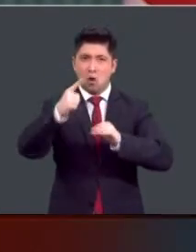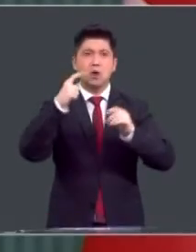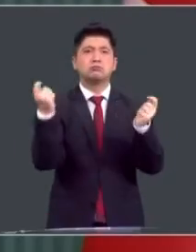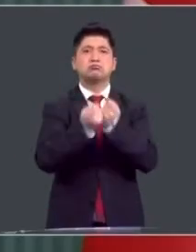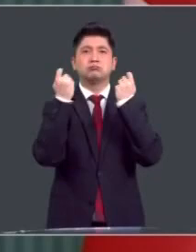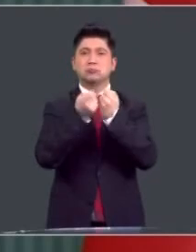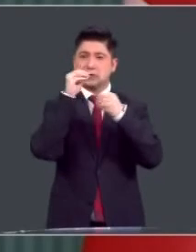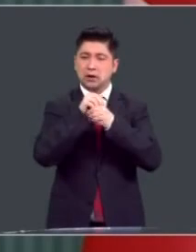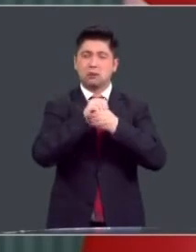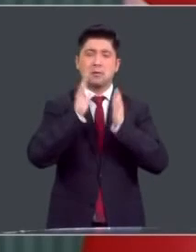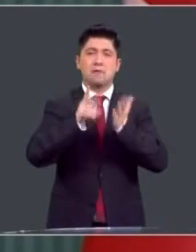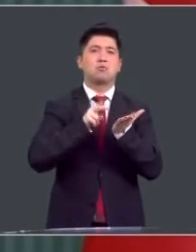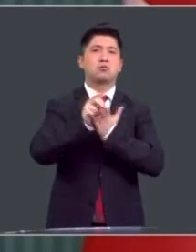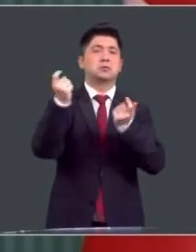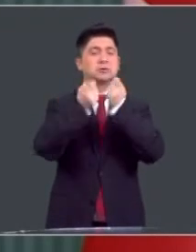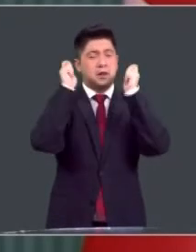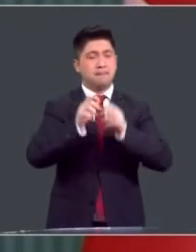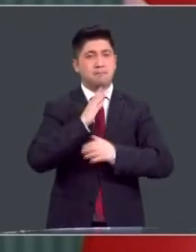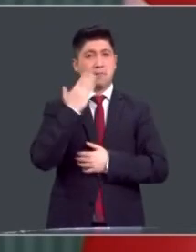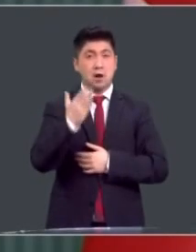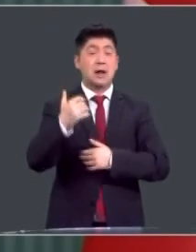çalışmalarda yürütülecek